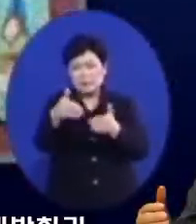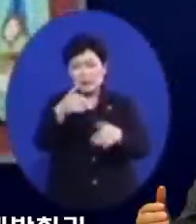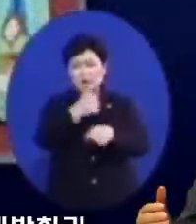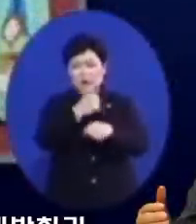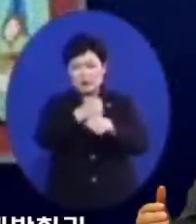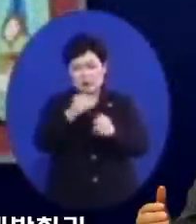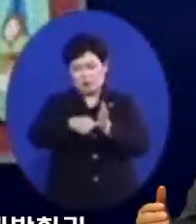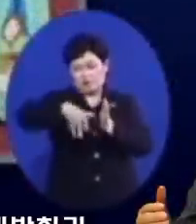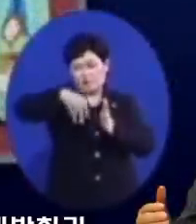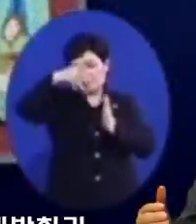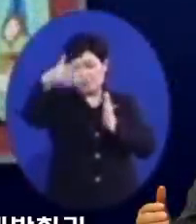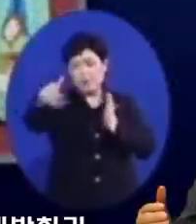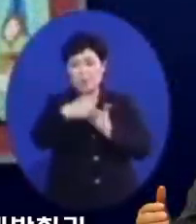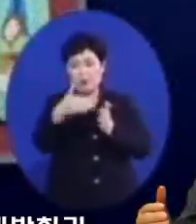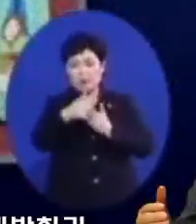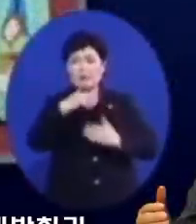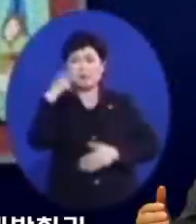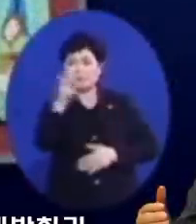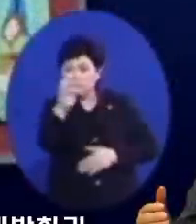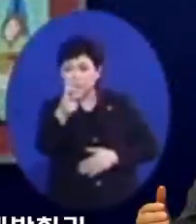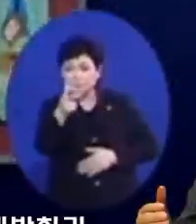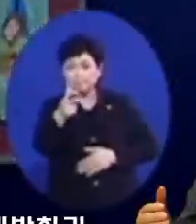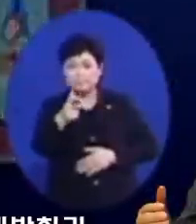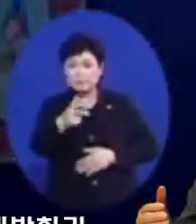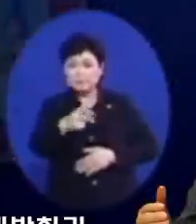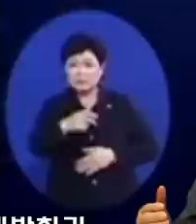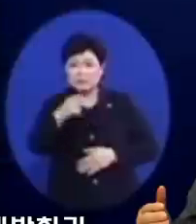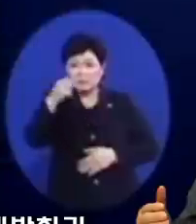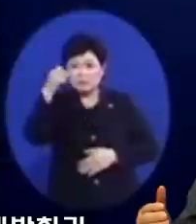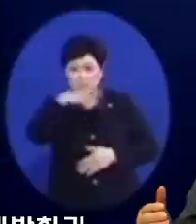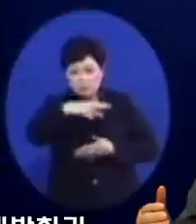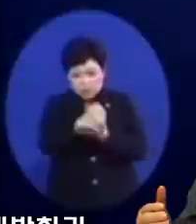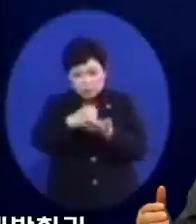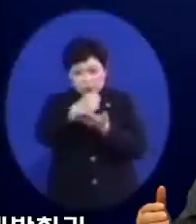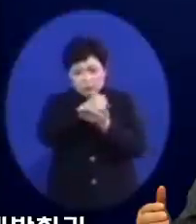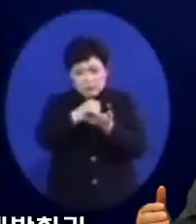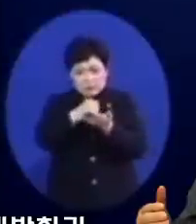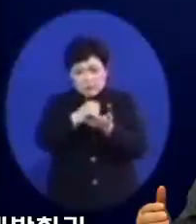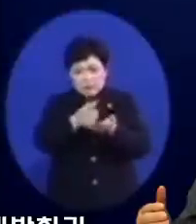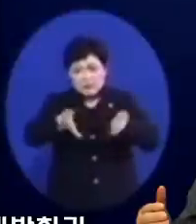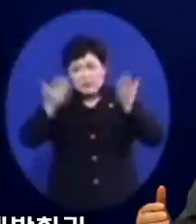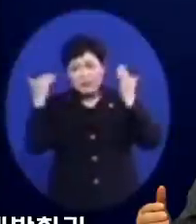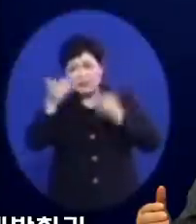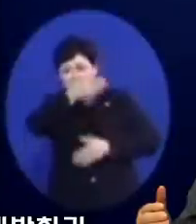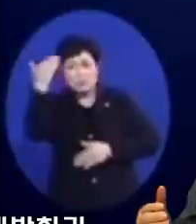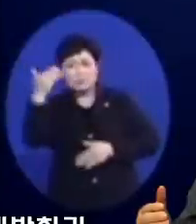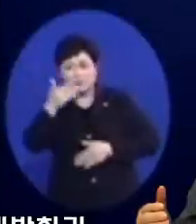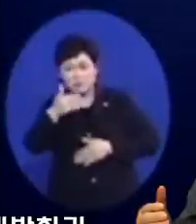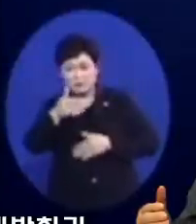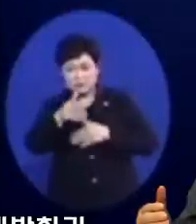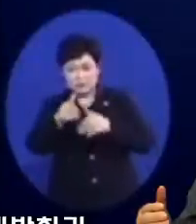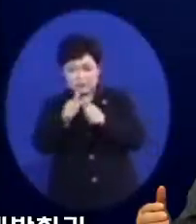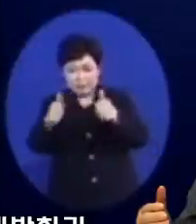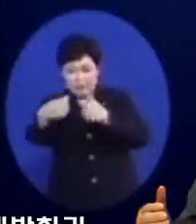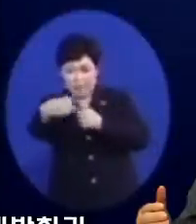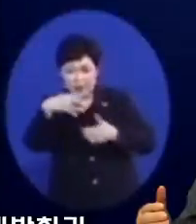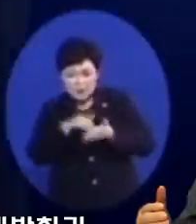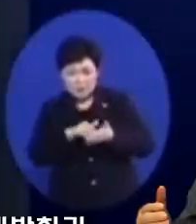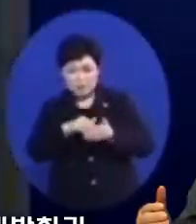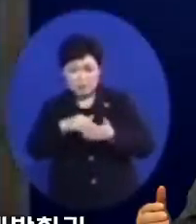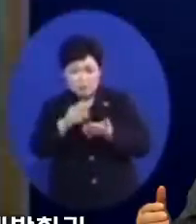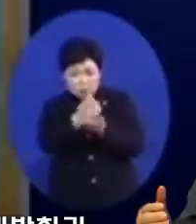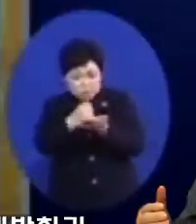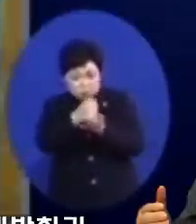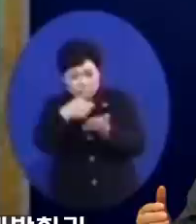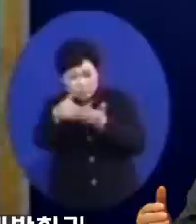날렸습니다. 70회! 그것도 우연히 지나가는 청년이, 할아버지 그림 한번 그려보라고. 그 그림 그렸니